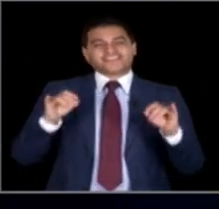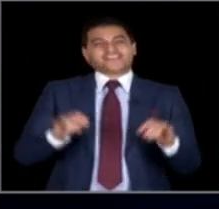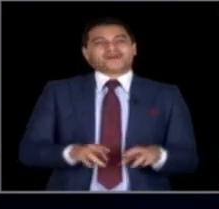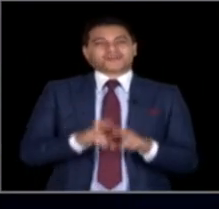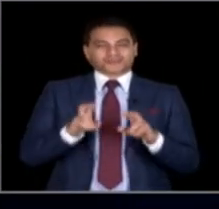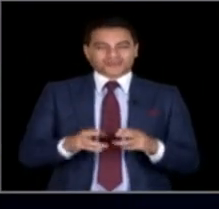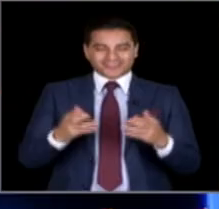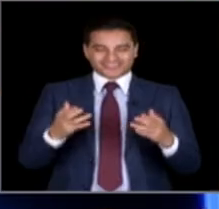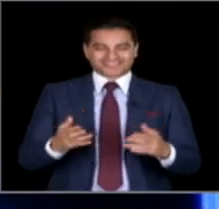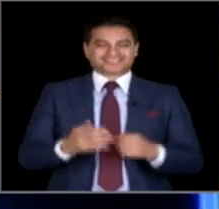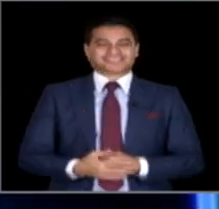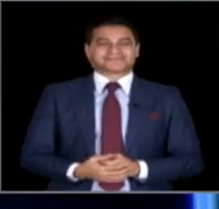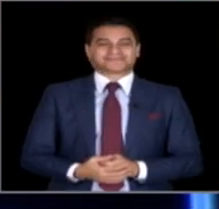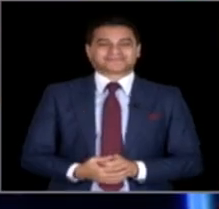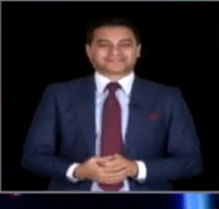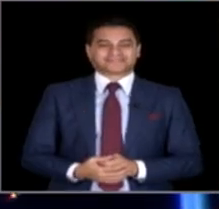50-50 والسؤال هو،